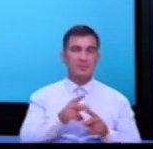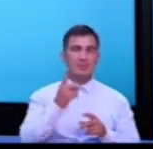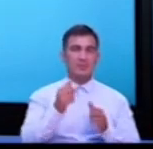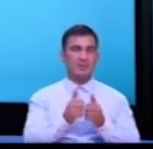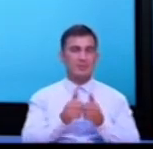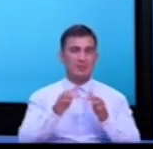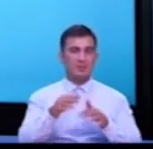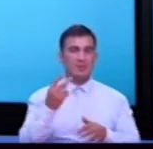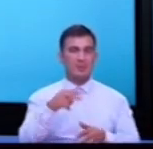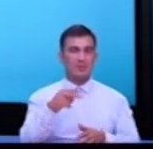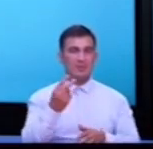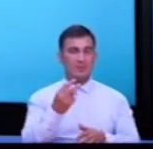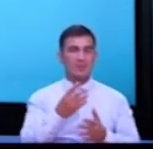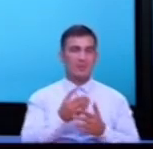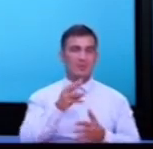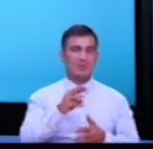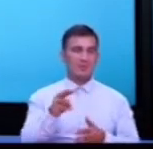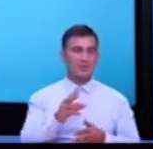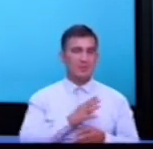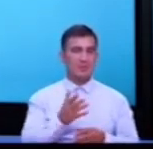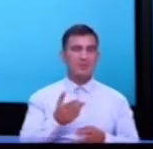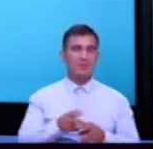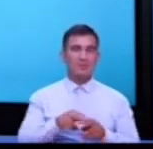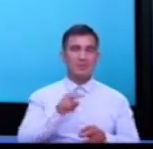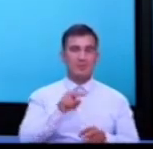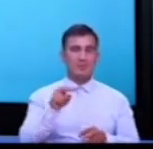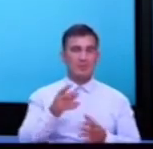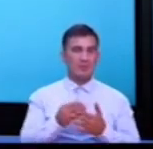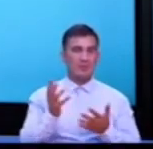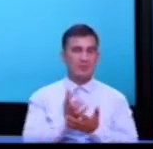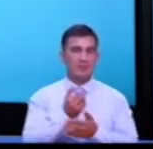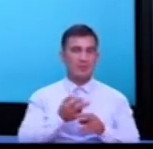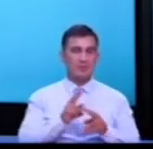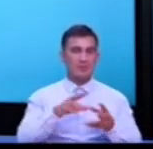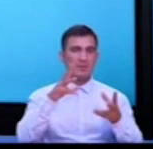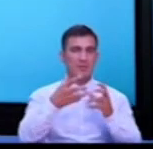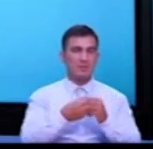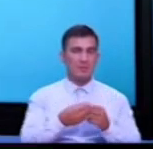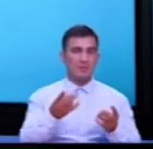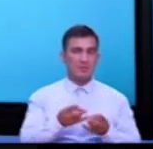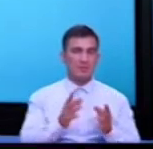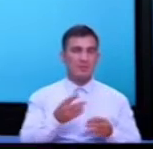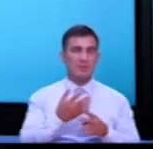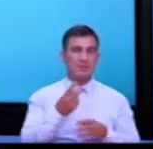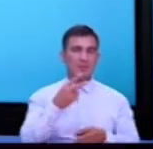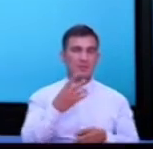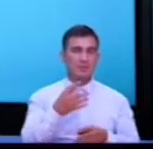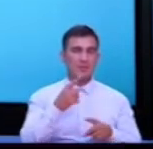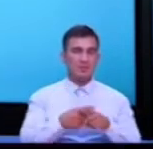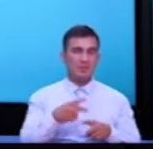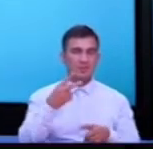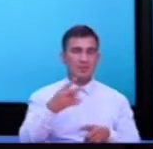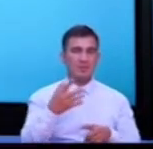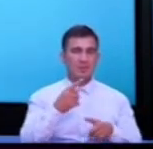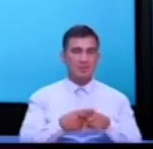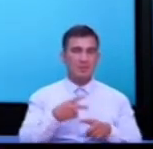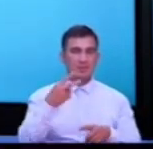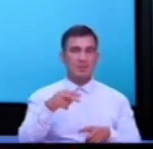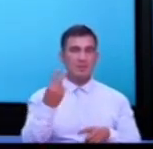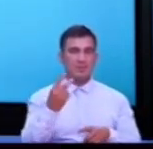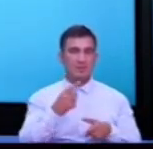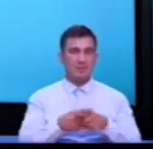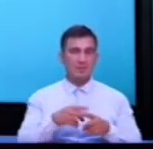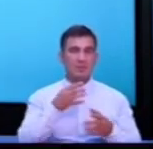bitta tomoni 22 mm ekan. Perimetrini topish uchun biz ularni yig'indisini olamiz. 25 qo'shib 25 qo'shib